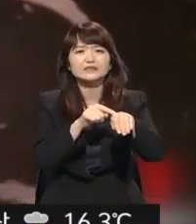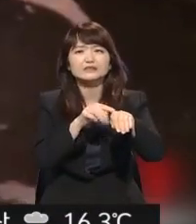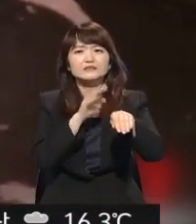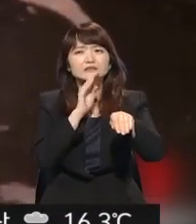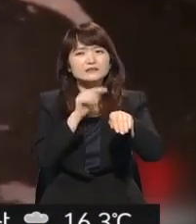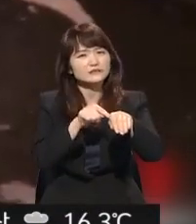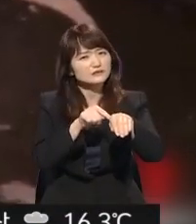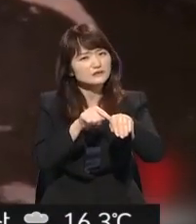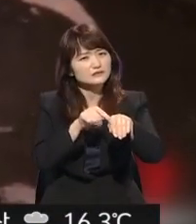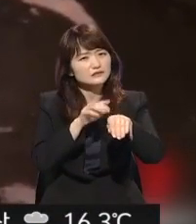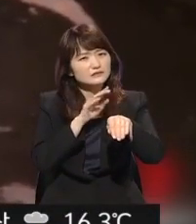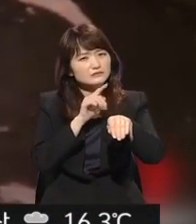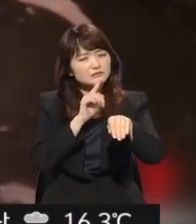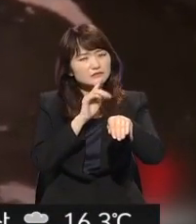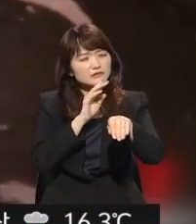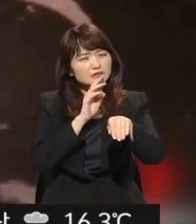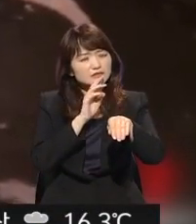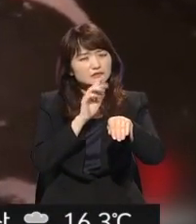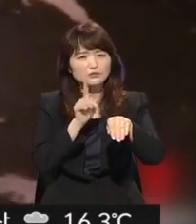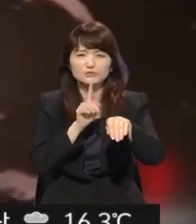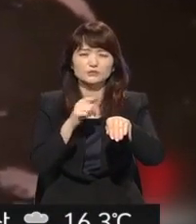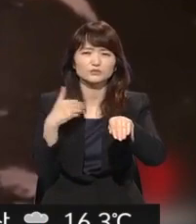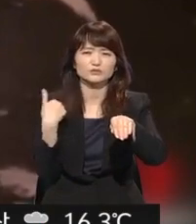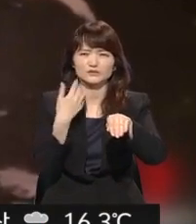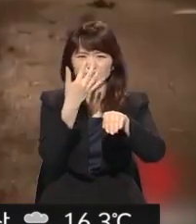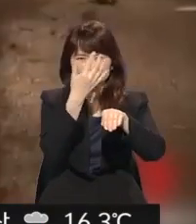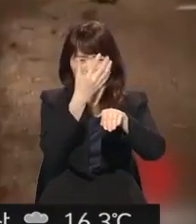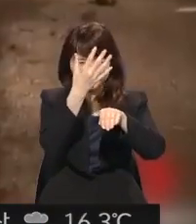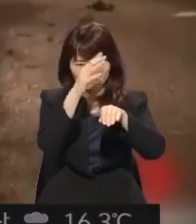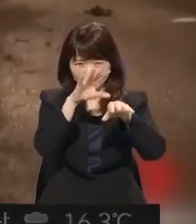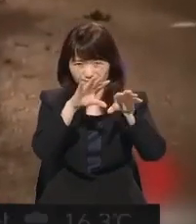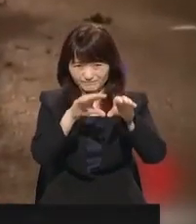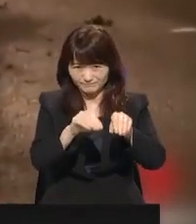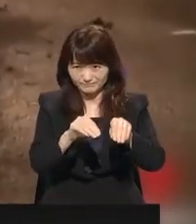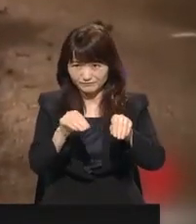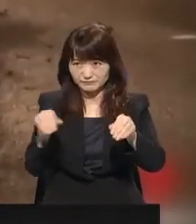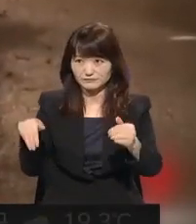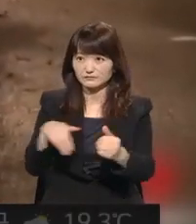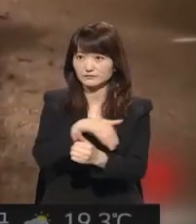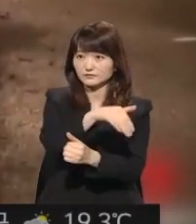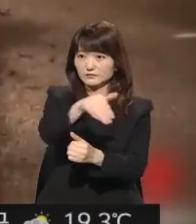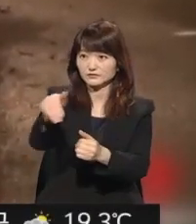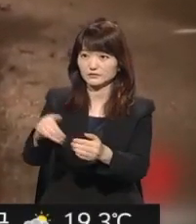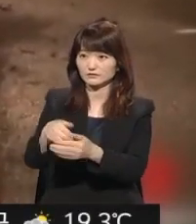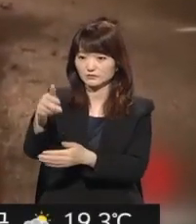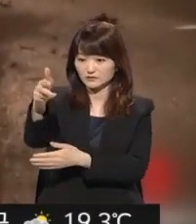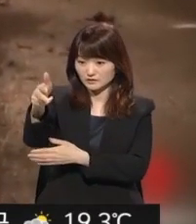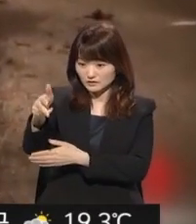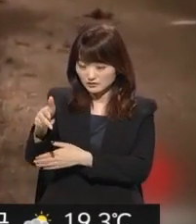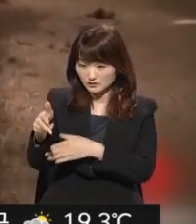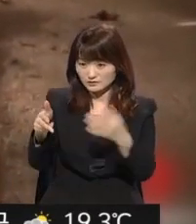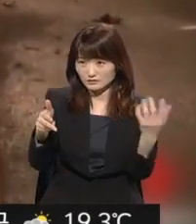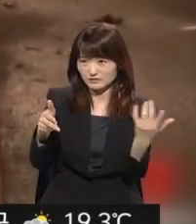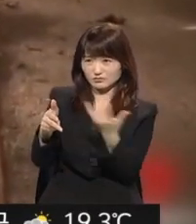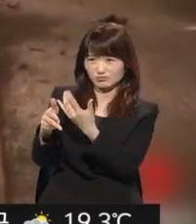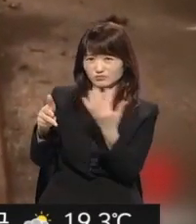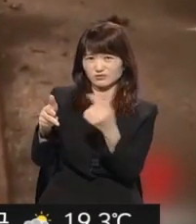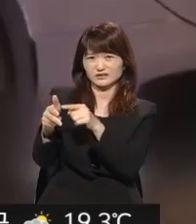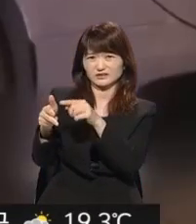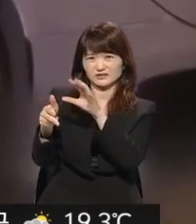저게 차였나 싶을 정도로 완전히 전소가 됐죠 심지어 주변에 주차장에 있던 차와 주차도 화연 열기 때문에 뒷부분이